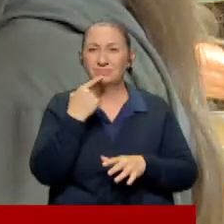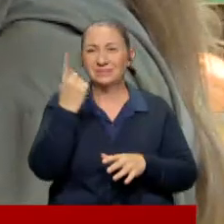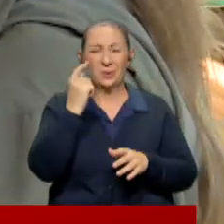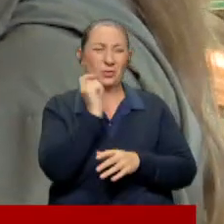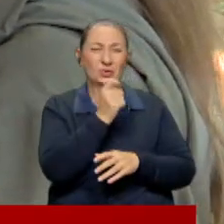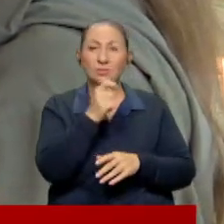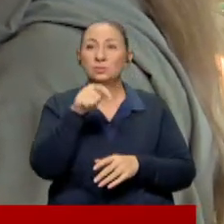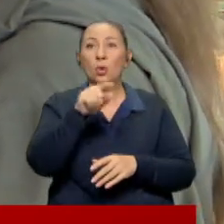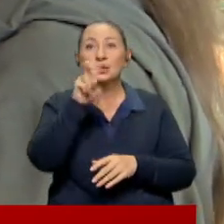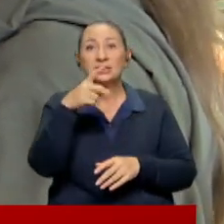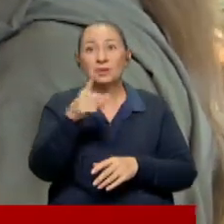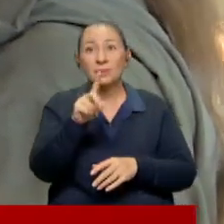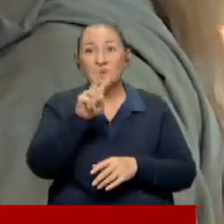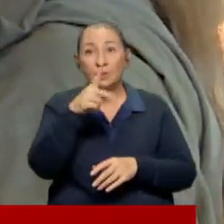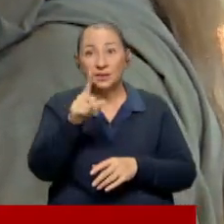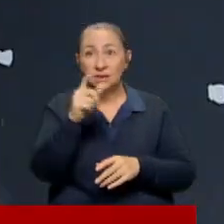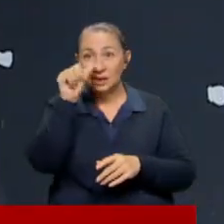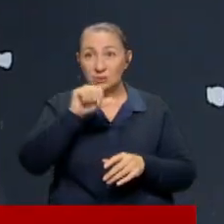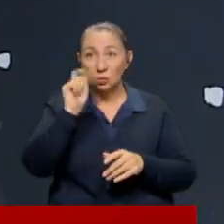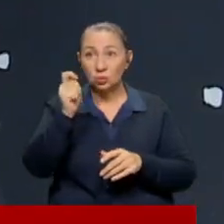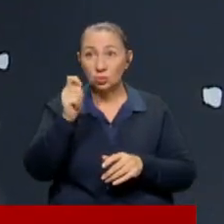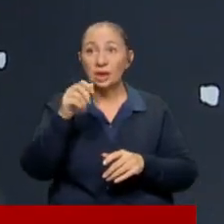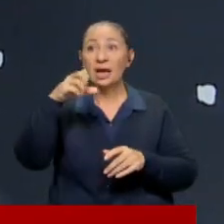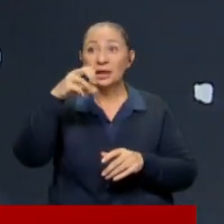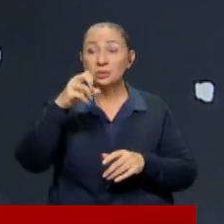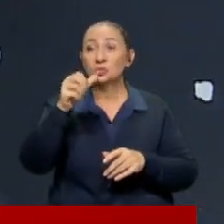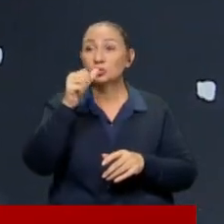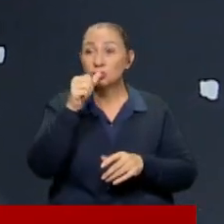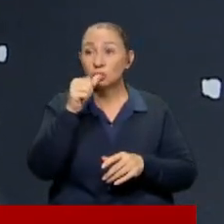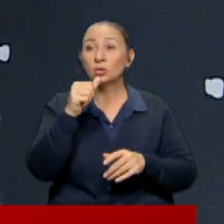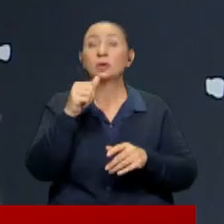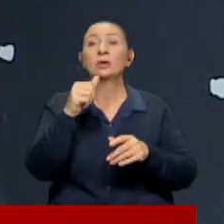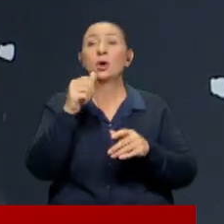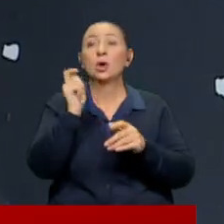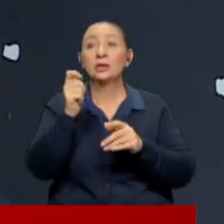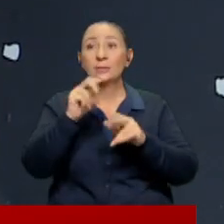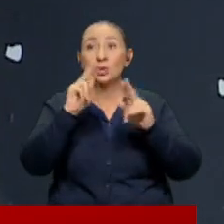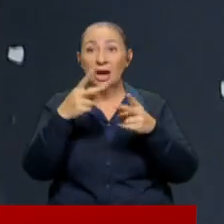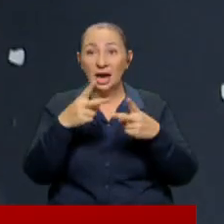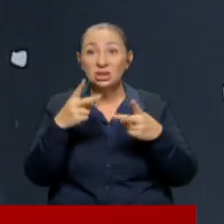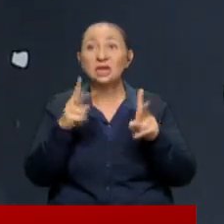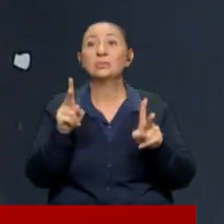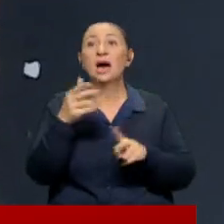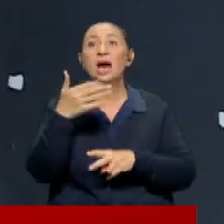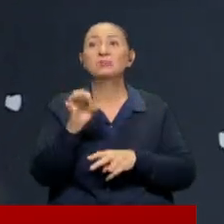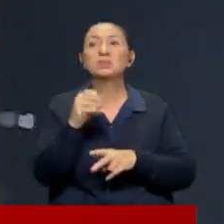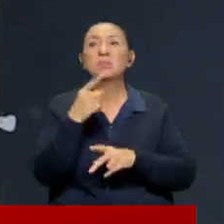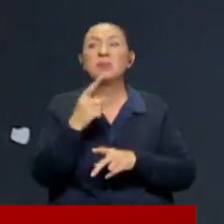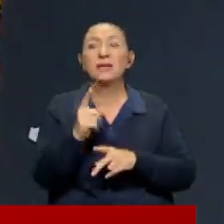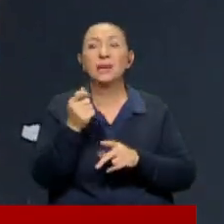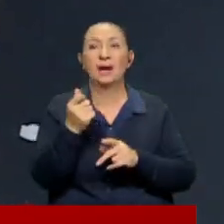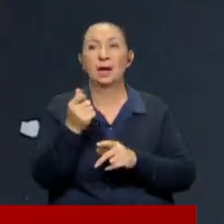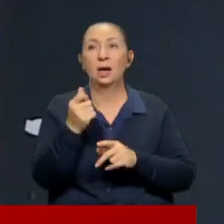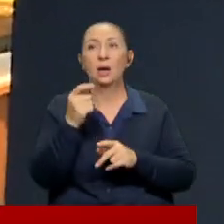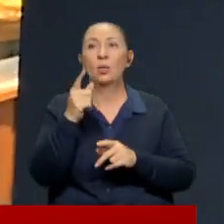sene ödüyordum. 18-20 bin lira gaz parası ödüyorum. Ceyran, su, ben buraya ödediğim para, dükkanı aç, açma. 60 bin lira para. Yani